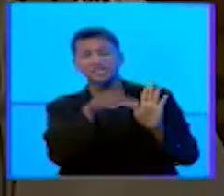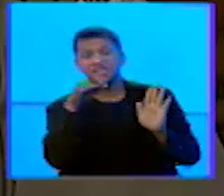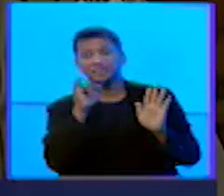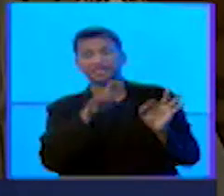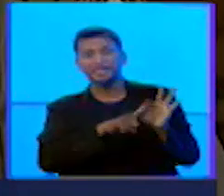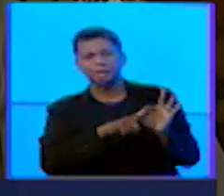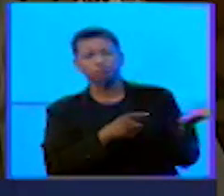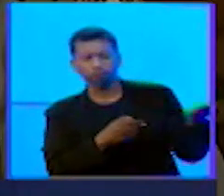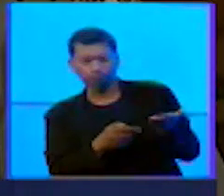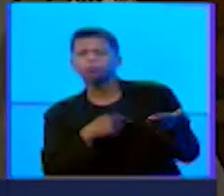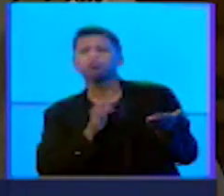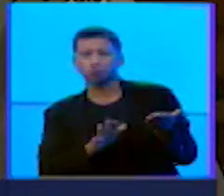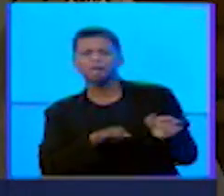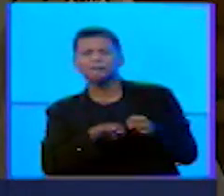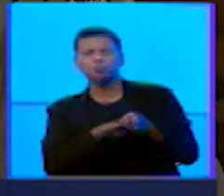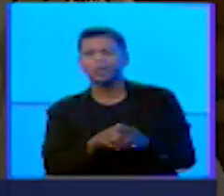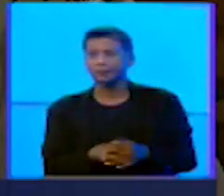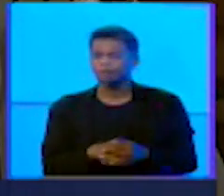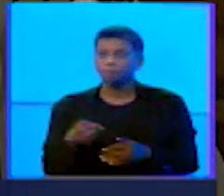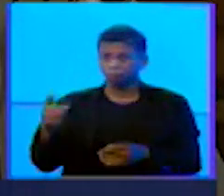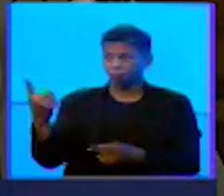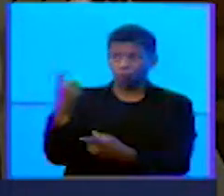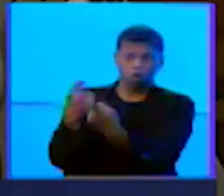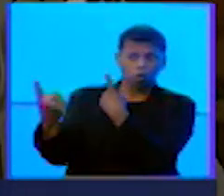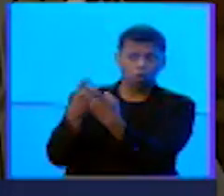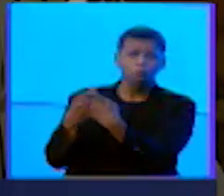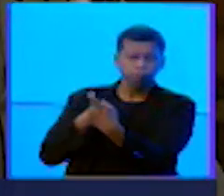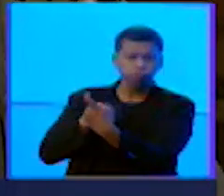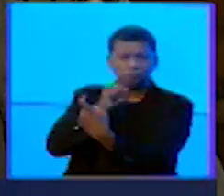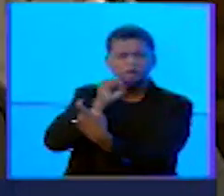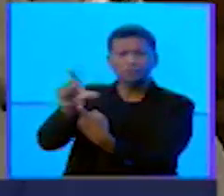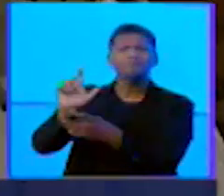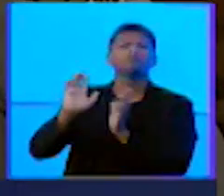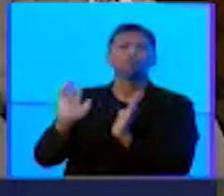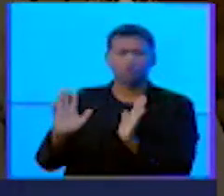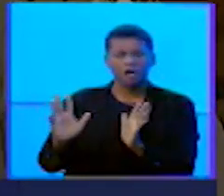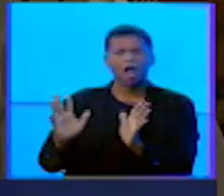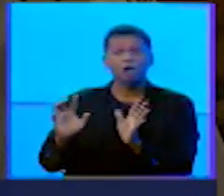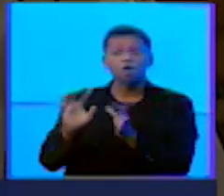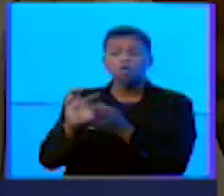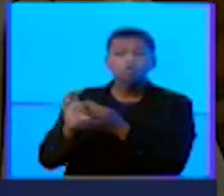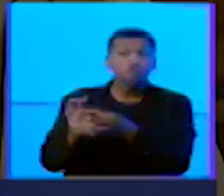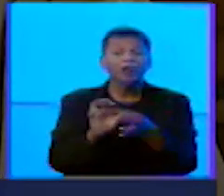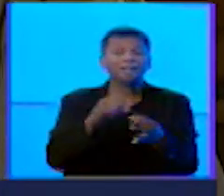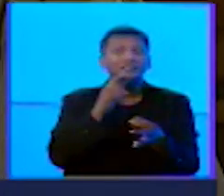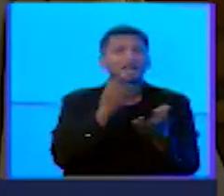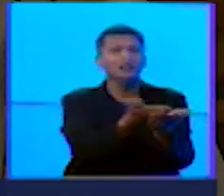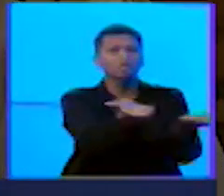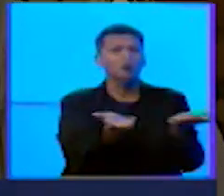Semuanya sudah dijawab sesuai dengan fakta yang ada, tidak ditambah, tidak